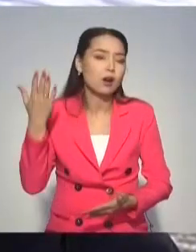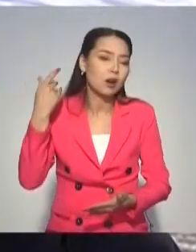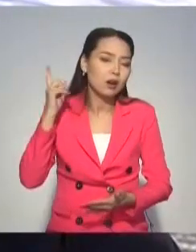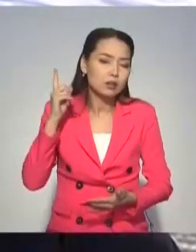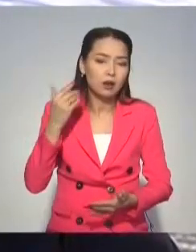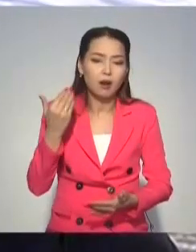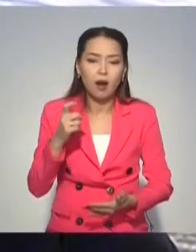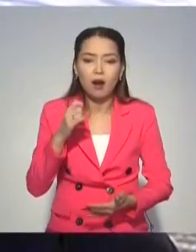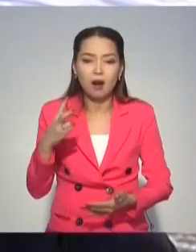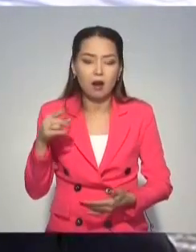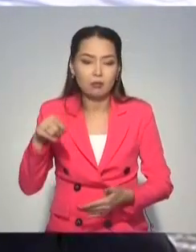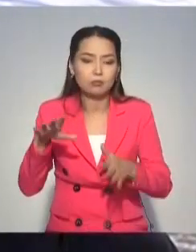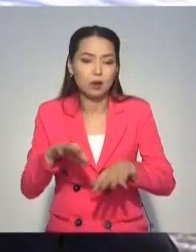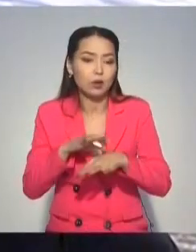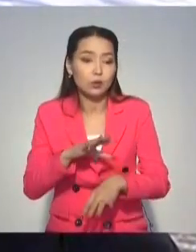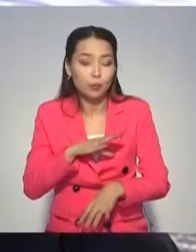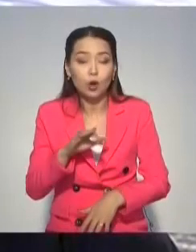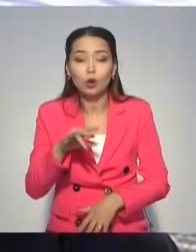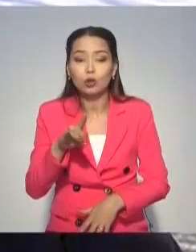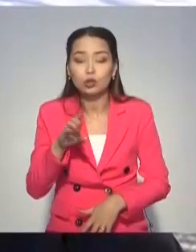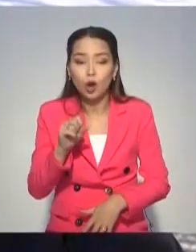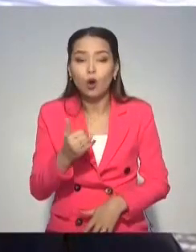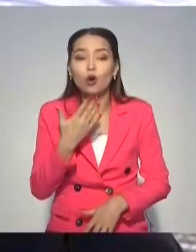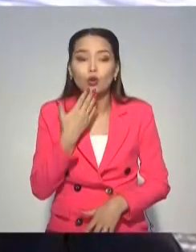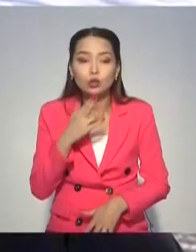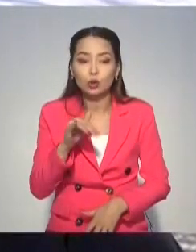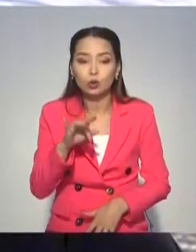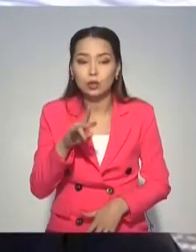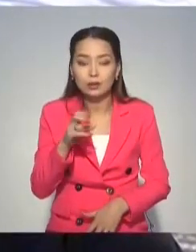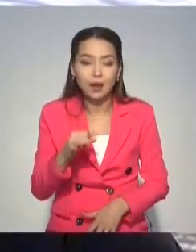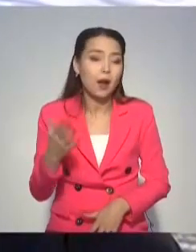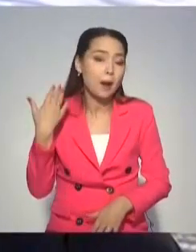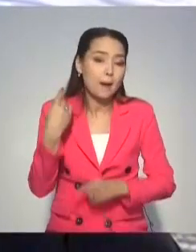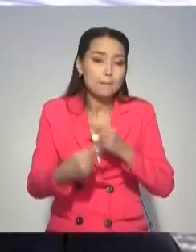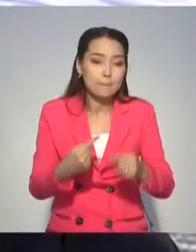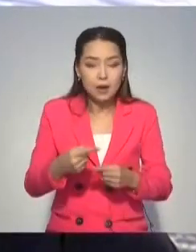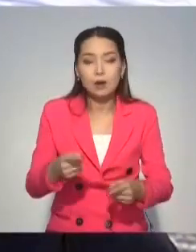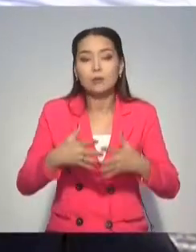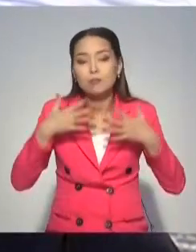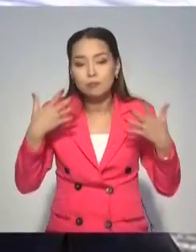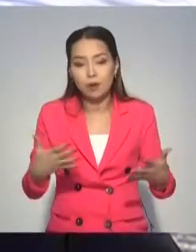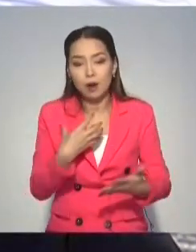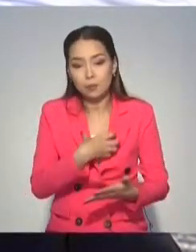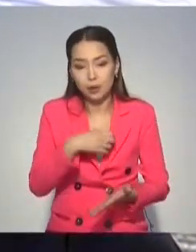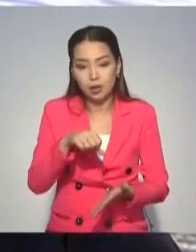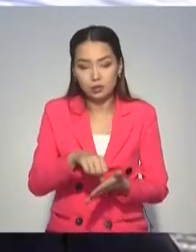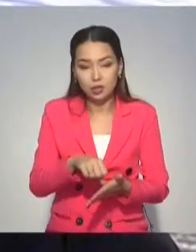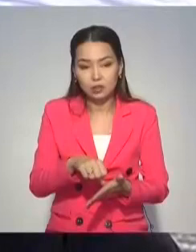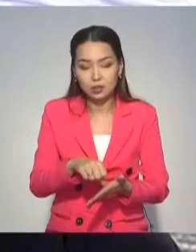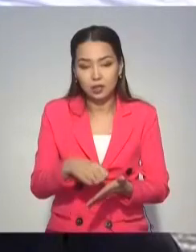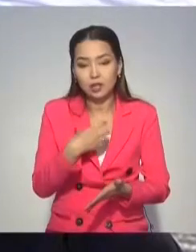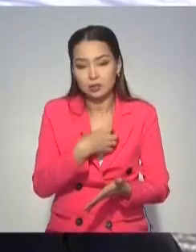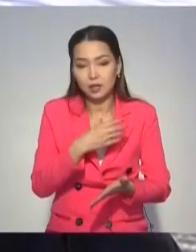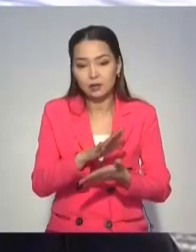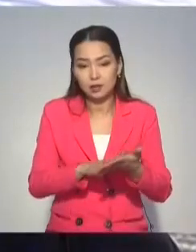тұрған. Міне сол Ұлытаудағы ұлттық құрылтайда сол бабаларымыздың үлкен бас қосуының бір заңды жалғасы